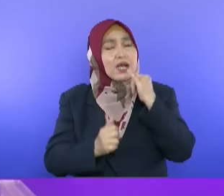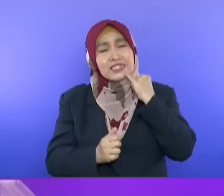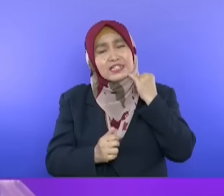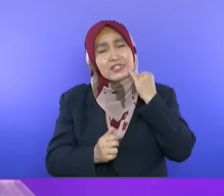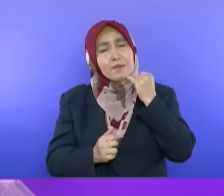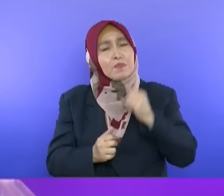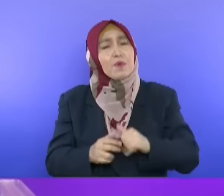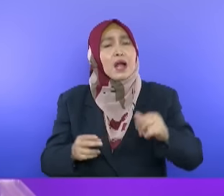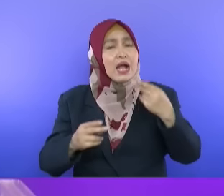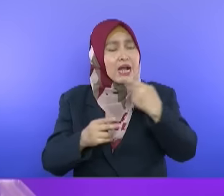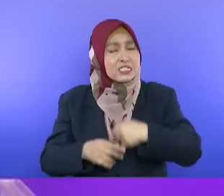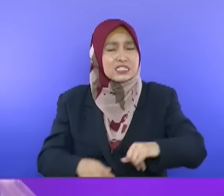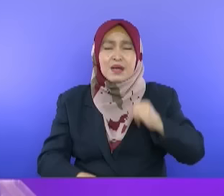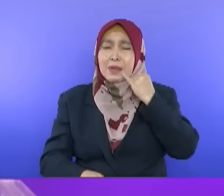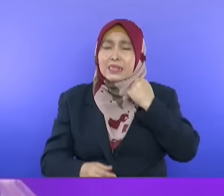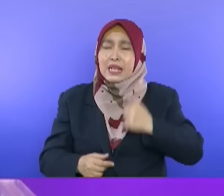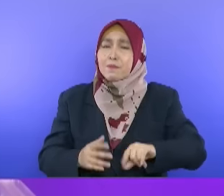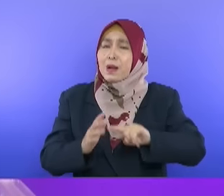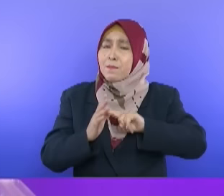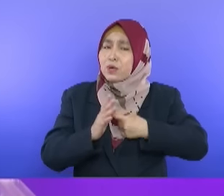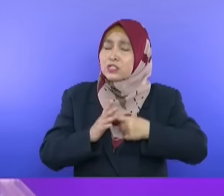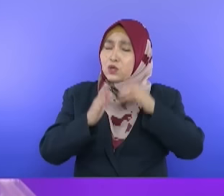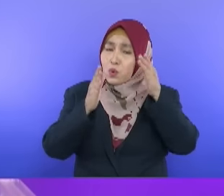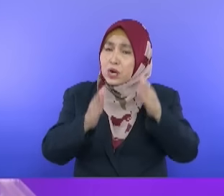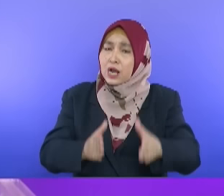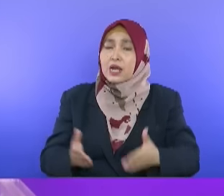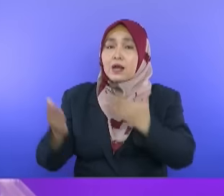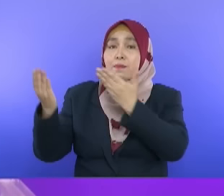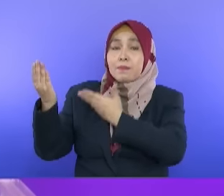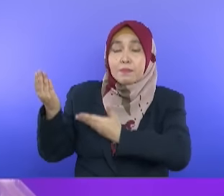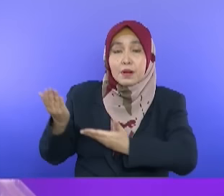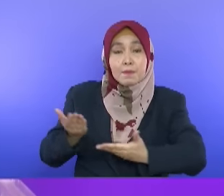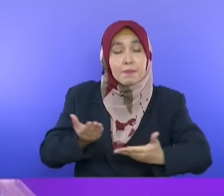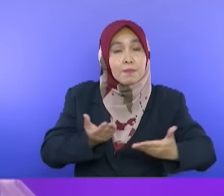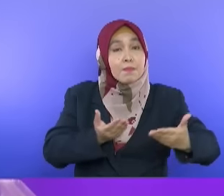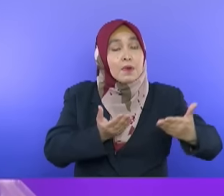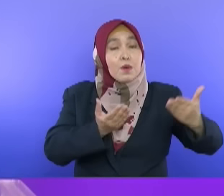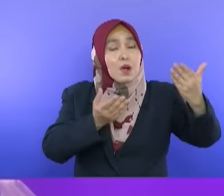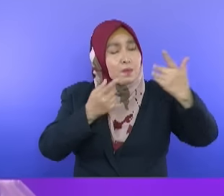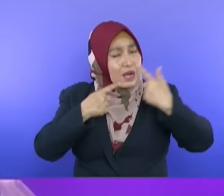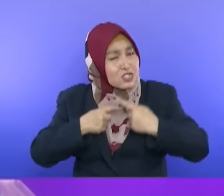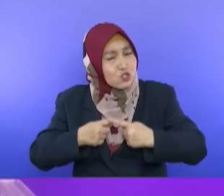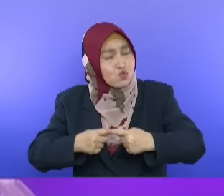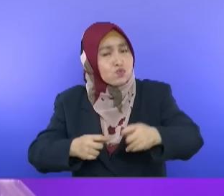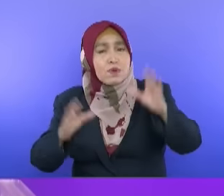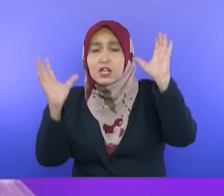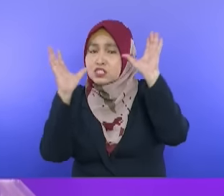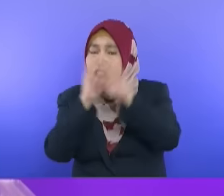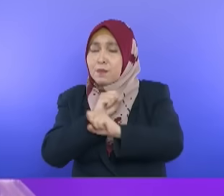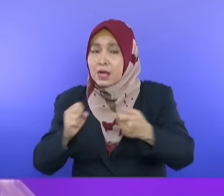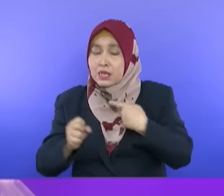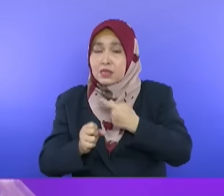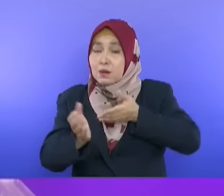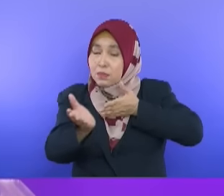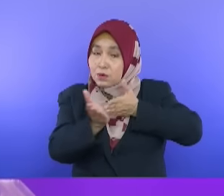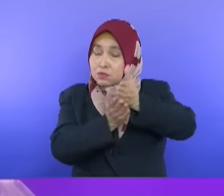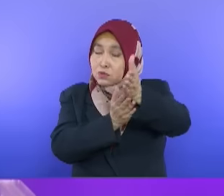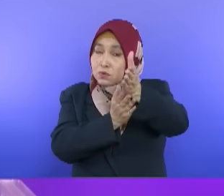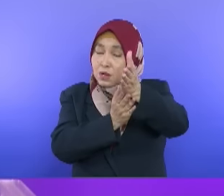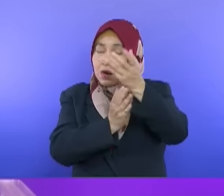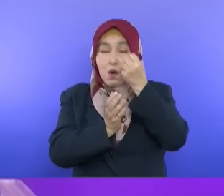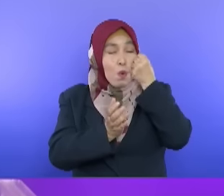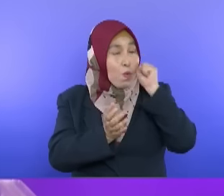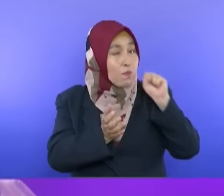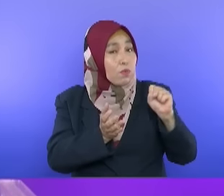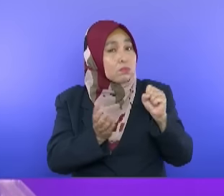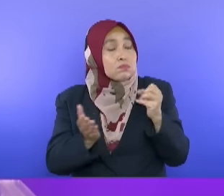misalnya hasad ini sebagai kunci yang menyebabkan orang akan membawa akan eee cube mencoba kita menuju kepada kekufuran sampaikan